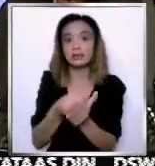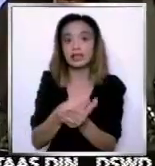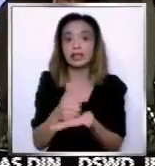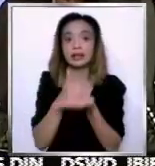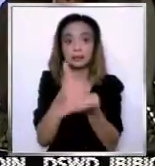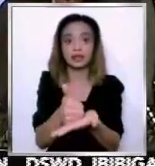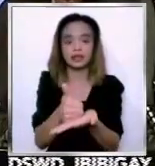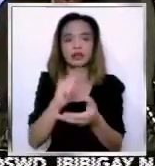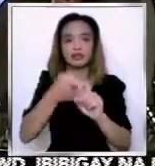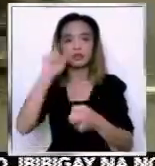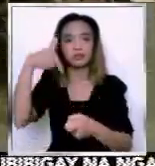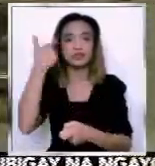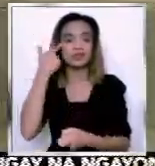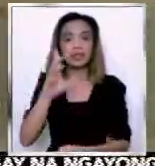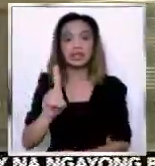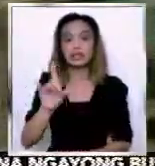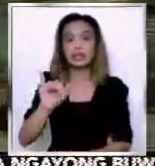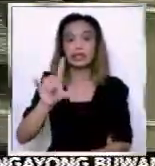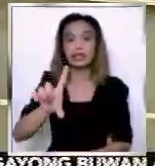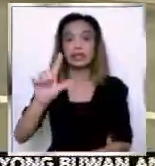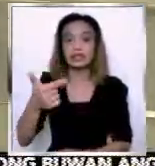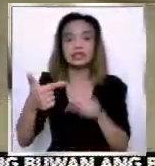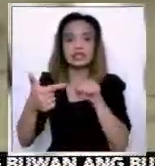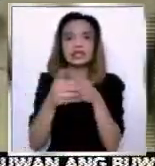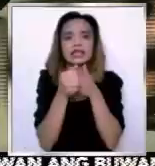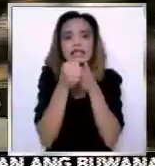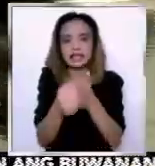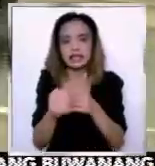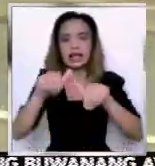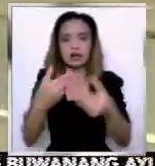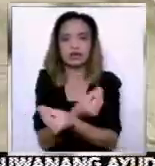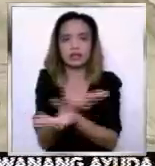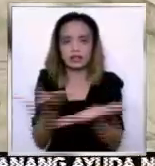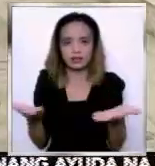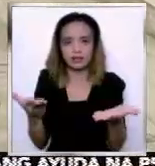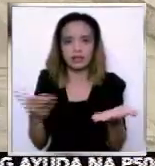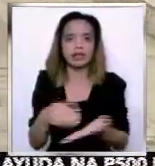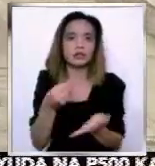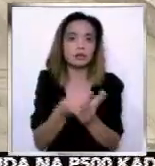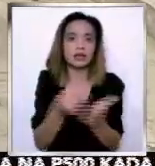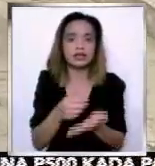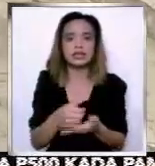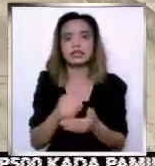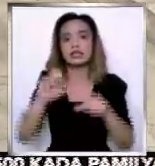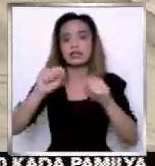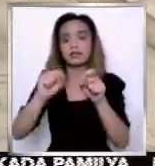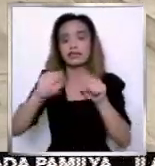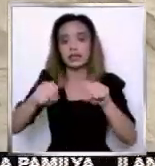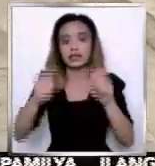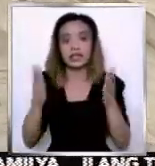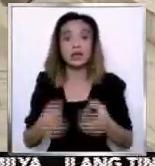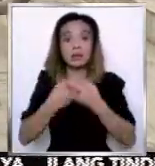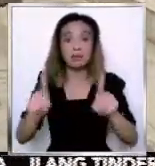Local Government o DILG ang namumuno sa pamamahagi ng ayuda sa mga tricycle. Pero daing na mga driver, wala pa